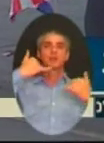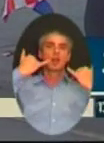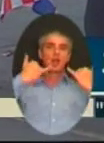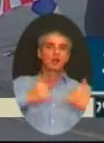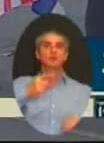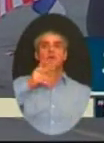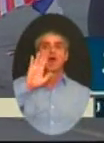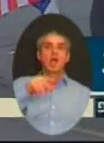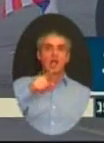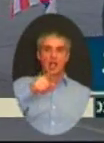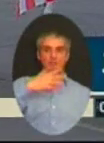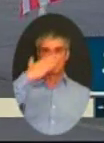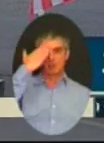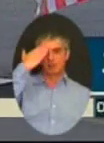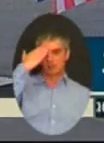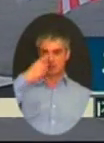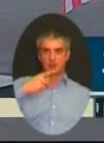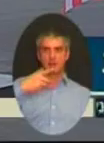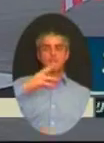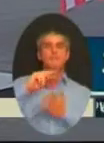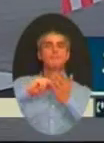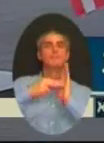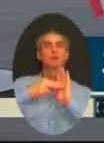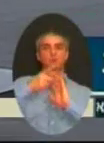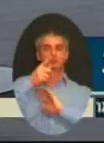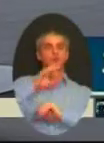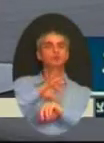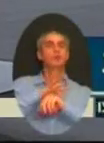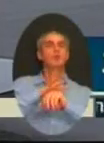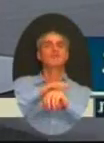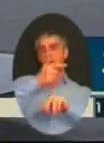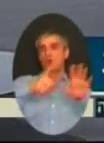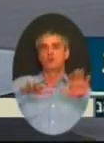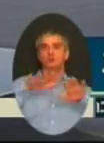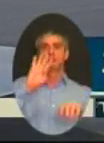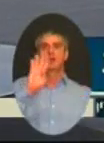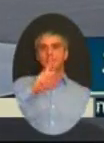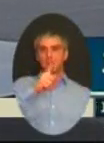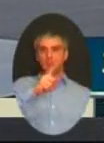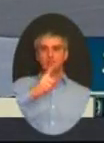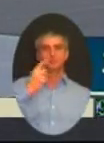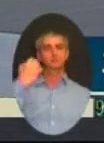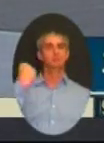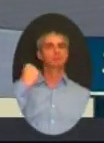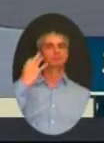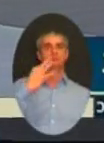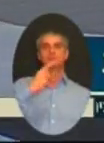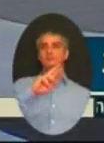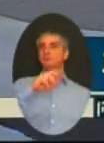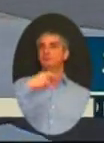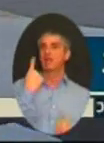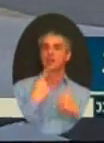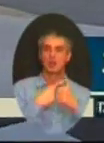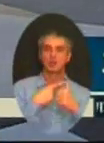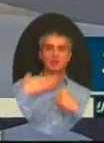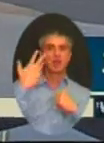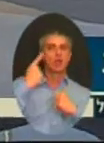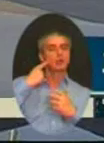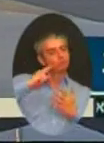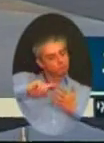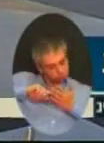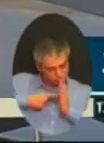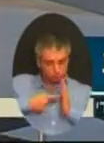הוא גם הכרה במדיניות שמוביל ראש הממשלה בנימין נתניהו ביד רמה, מצד אחד להיות